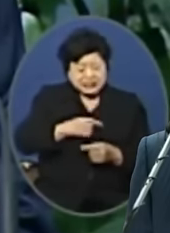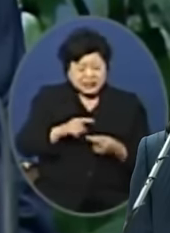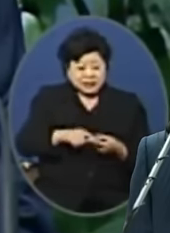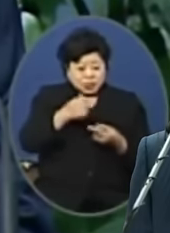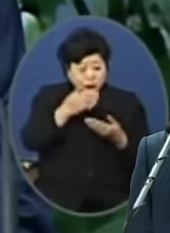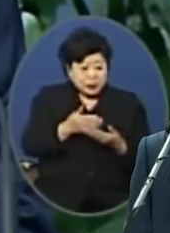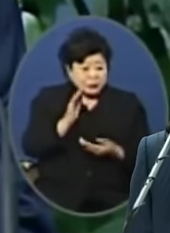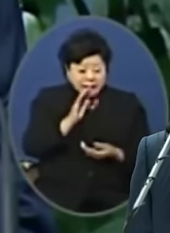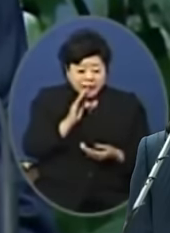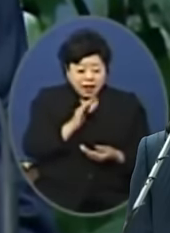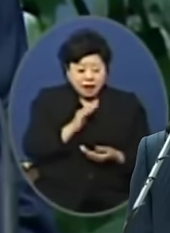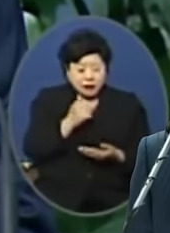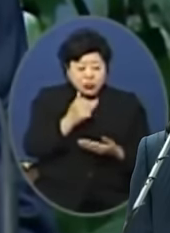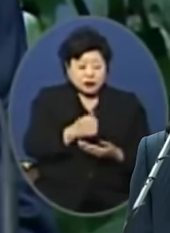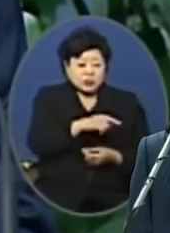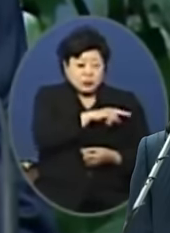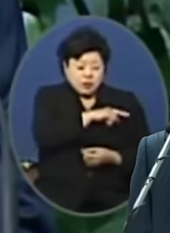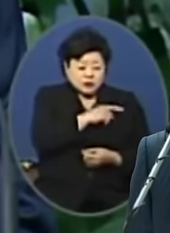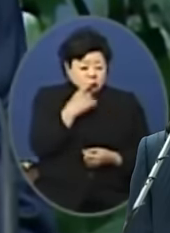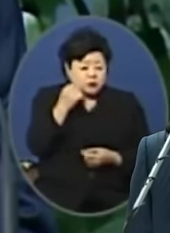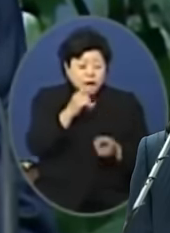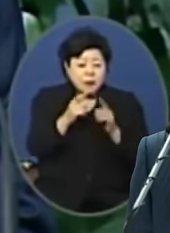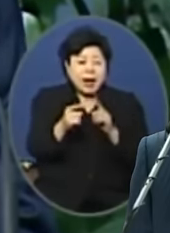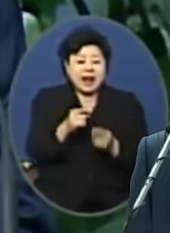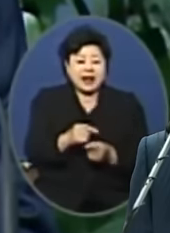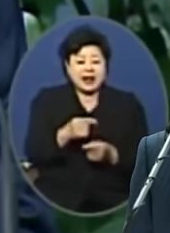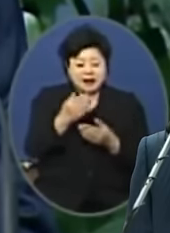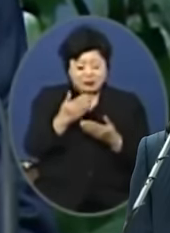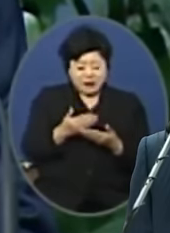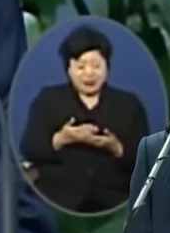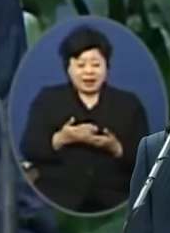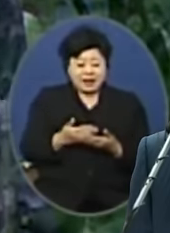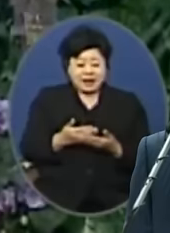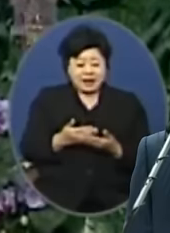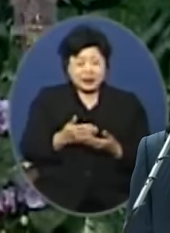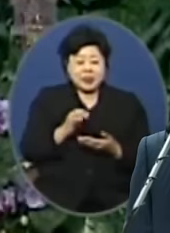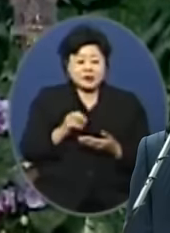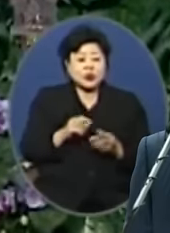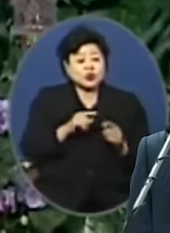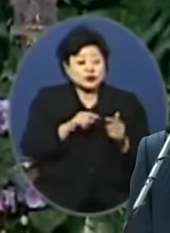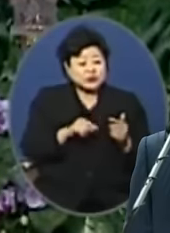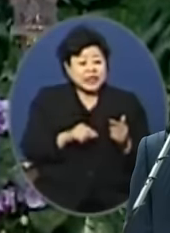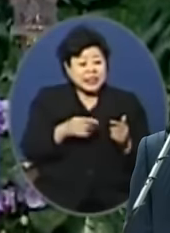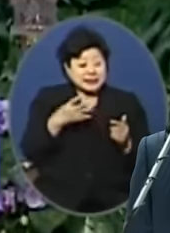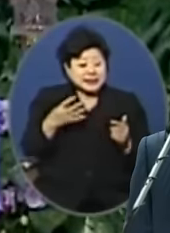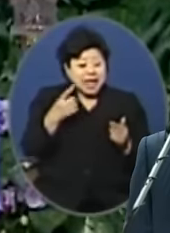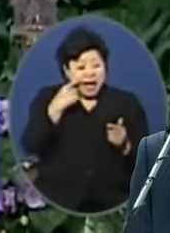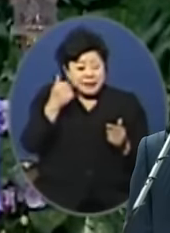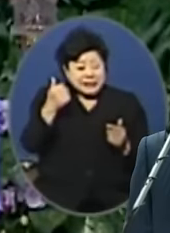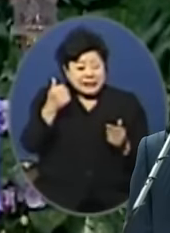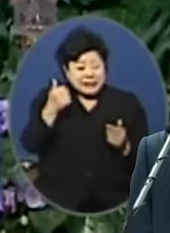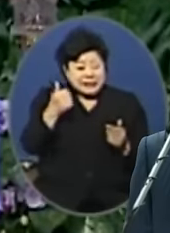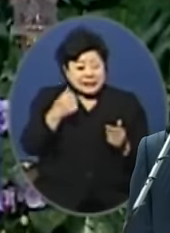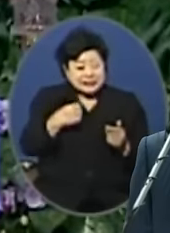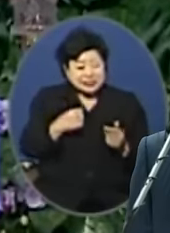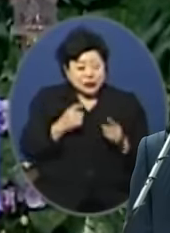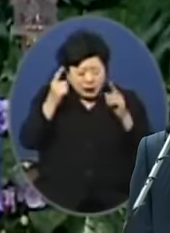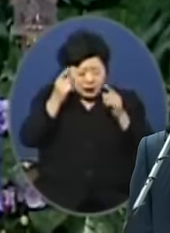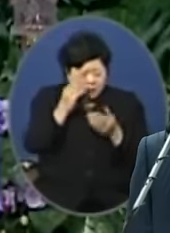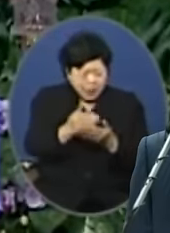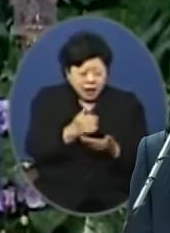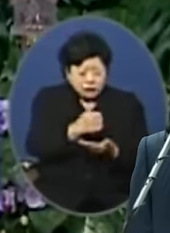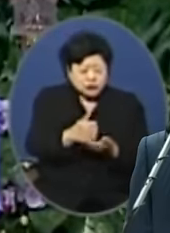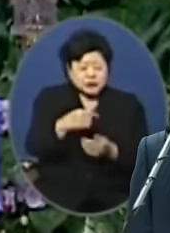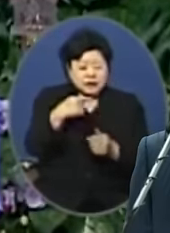되는 것입니다. 제일 먼저 우리는 부모님의 말씀을 받는데 에베소 6장 4절에 또 아비들아 너희 자녀를 노엽게 하지 말라 오직